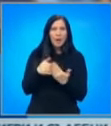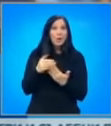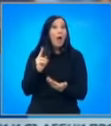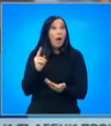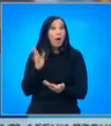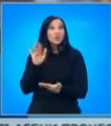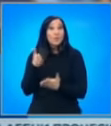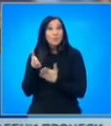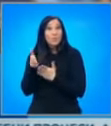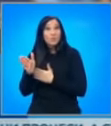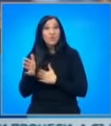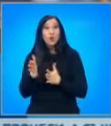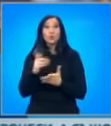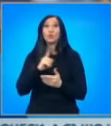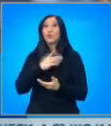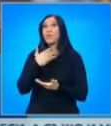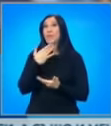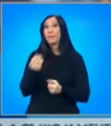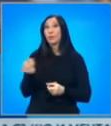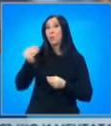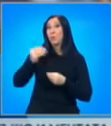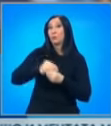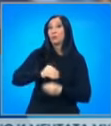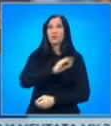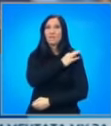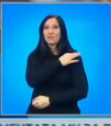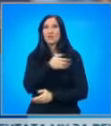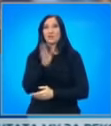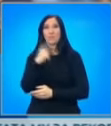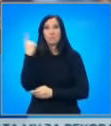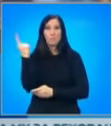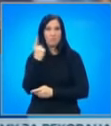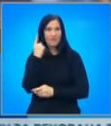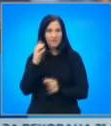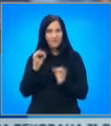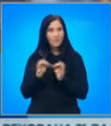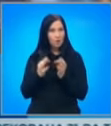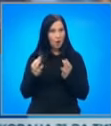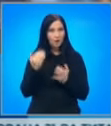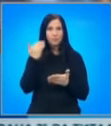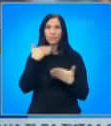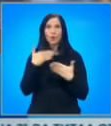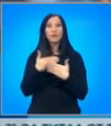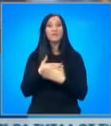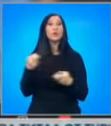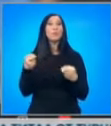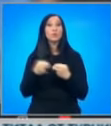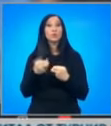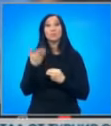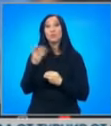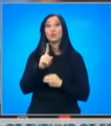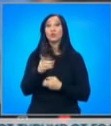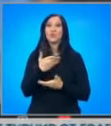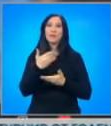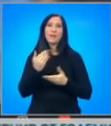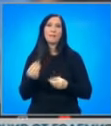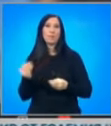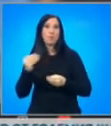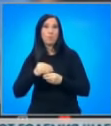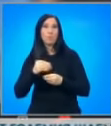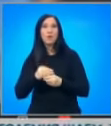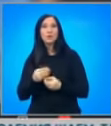ще пътуват хората, които нямат поставена бустерна доза след 1 февруари? Добър вечер и от Брюксел. Тези, които нямат